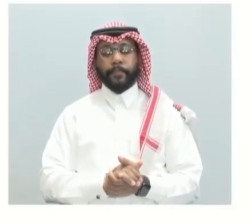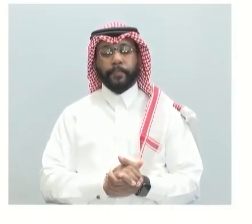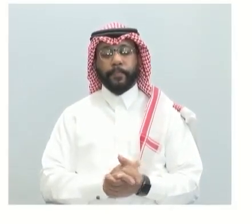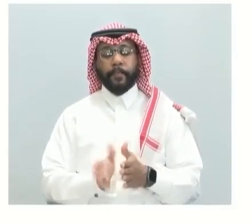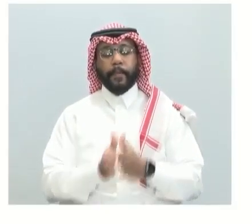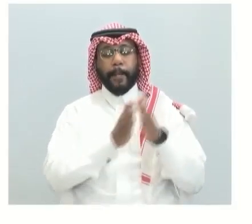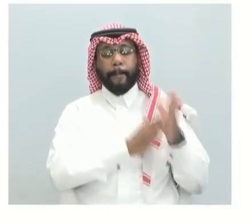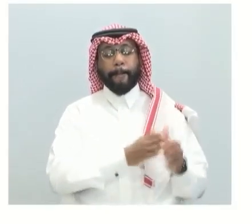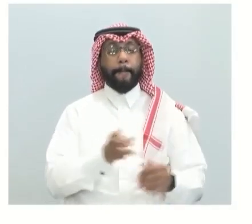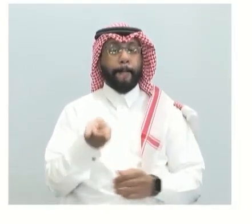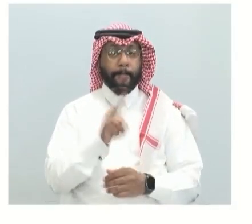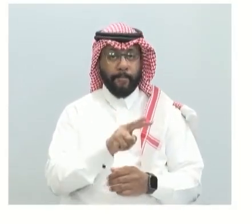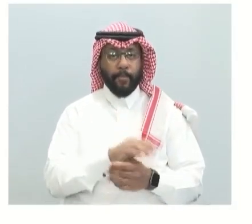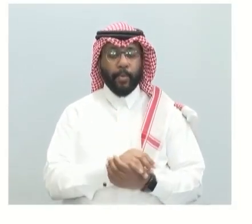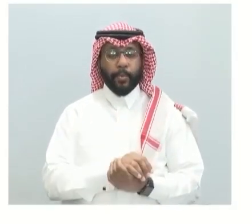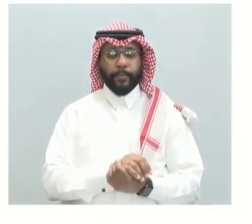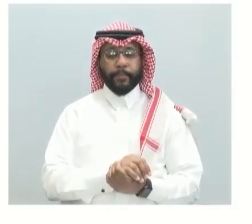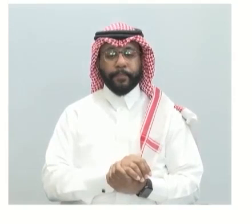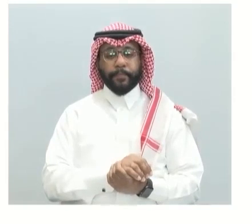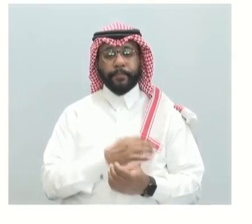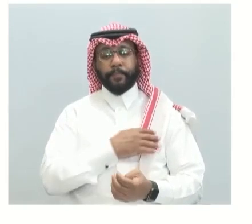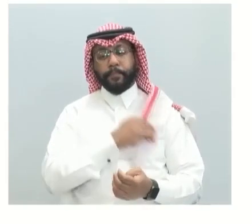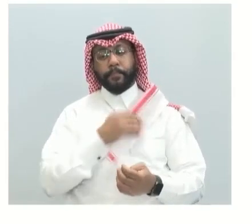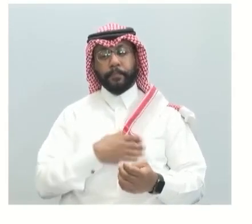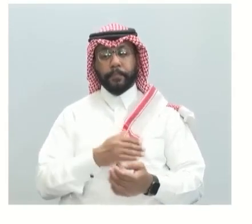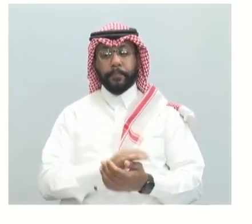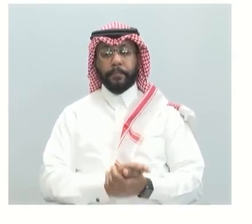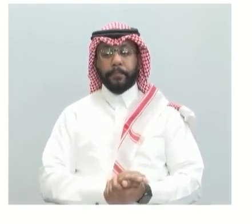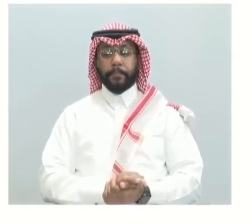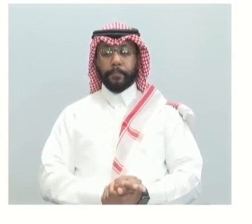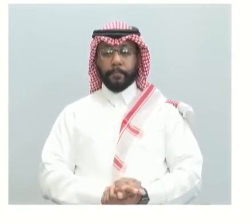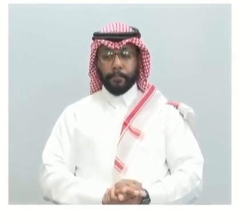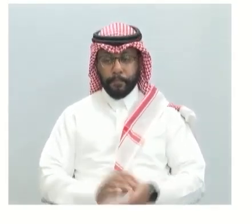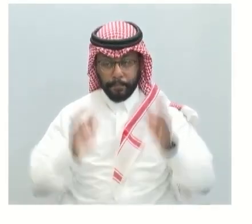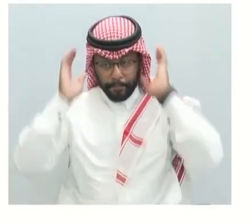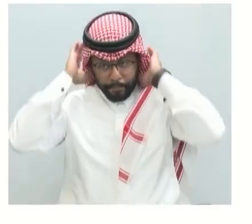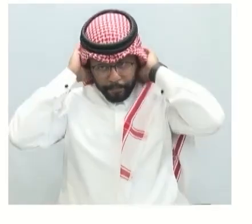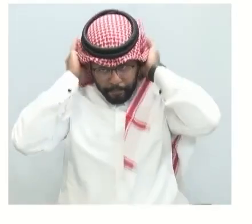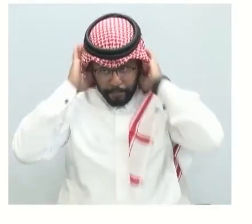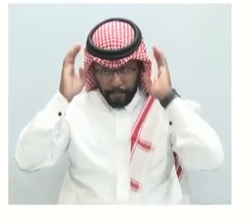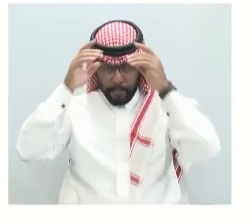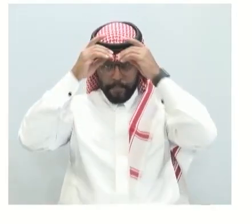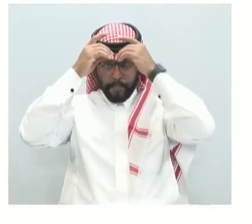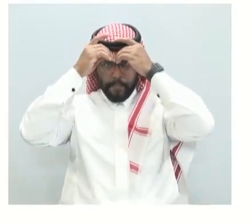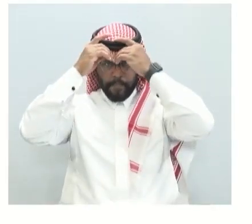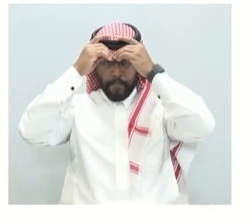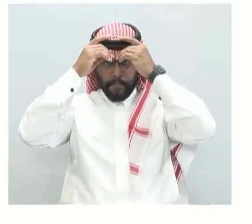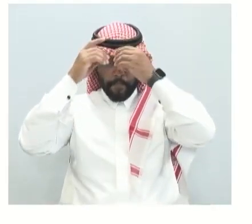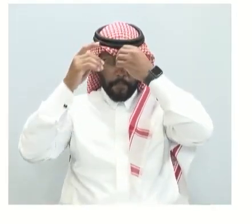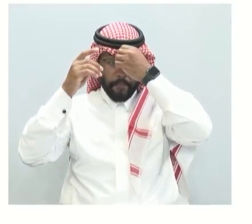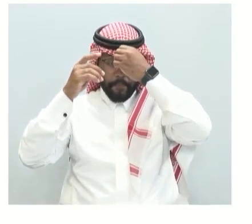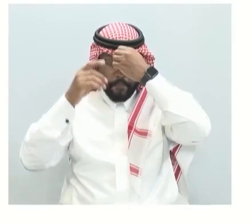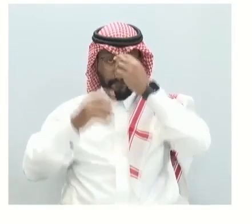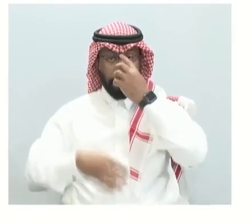طيب ننتقل بعدها الى طبعا عند اختيار الملفات المشاركه استطيع ان اقوم بعده خيارات